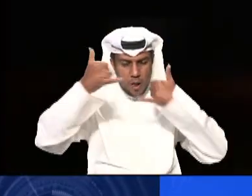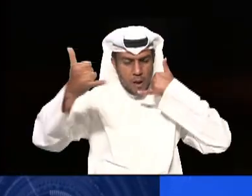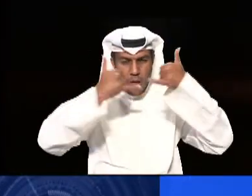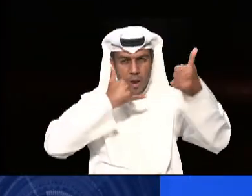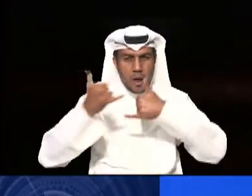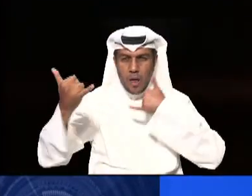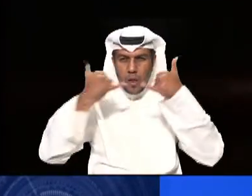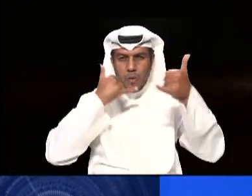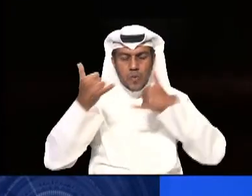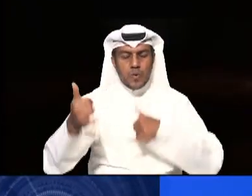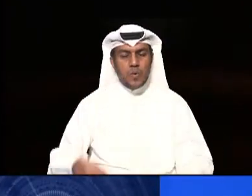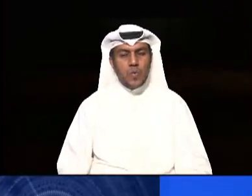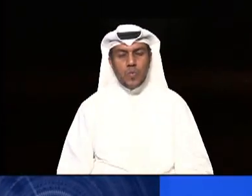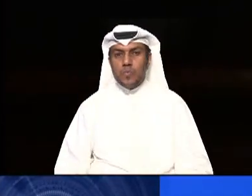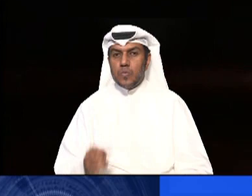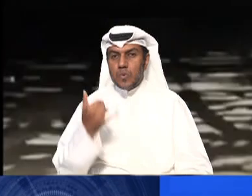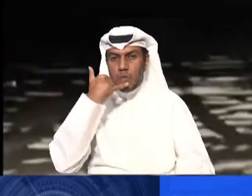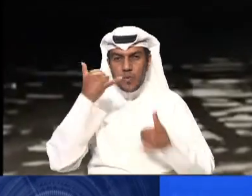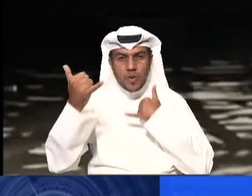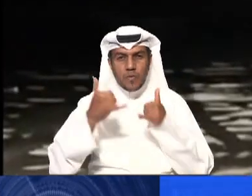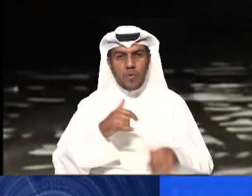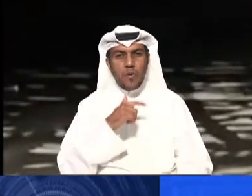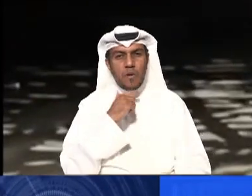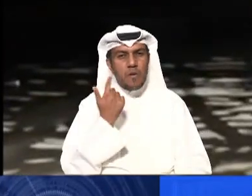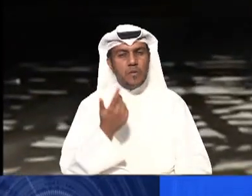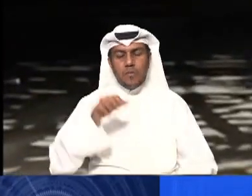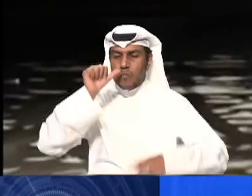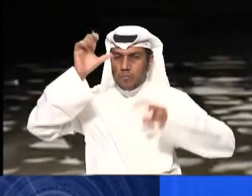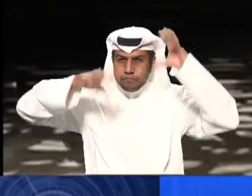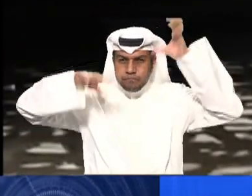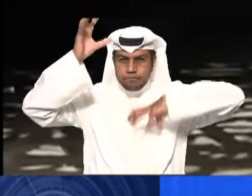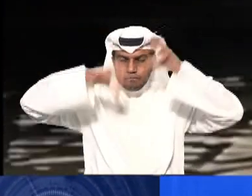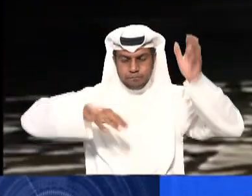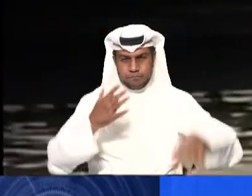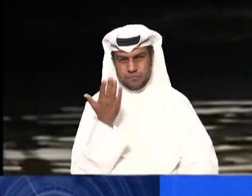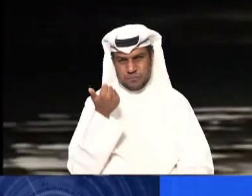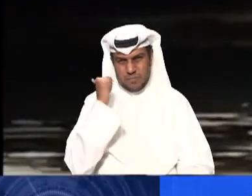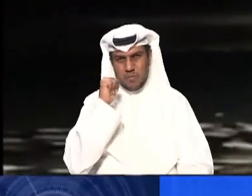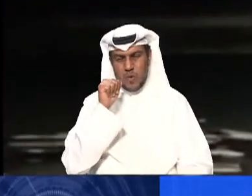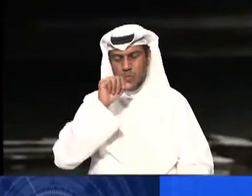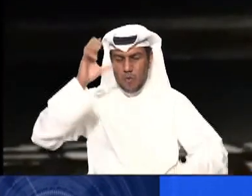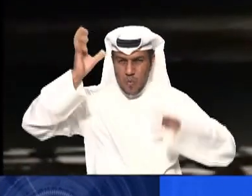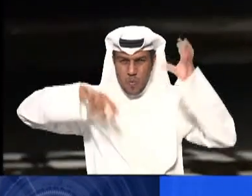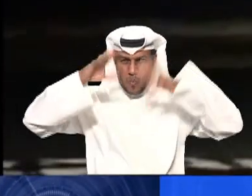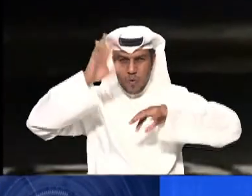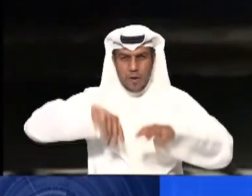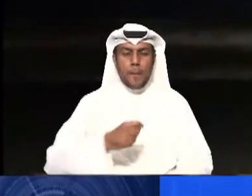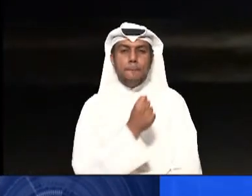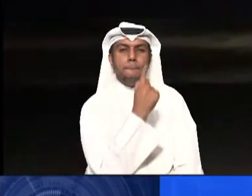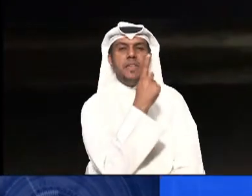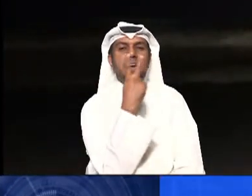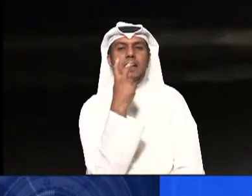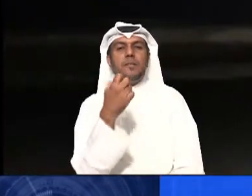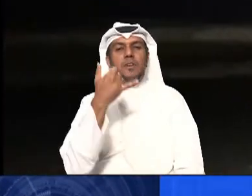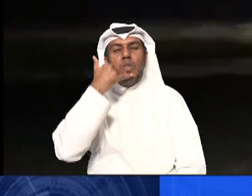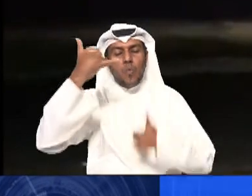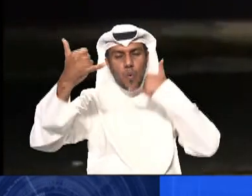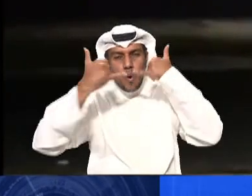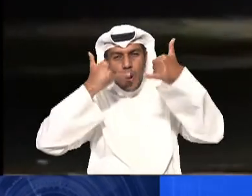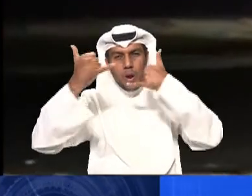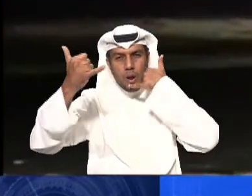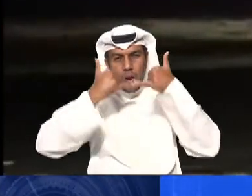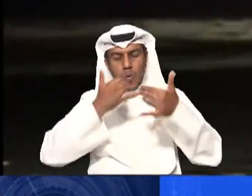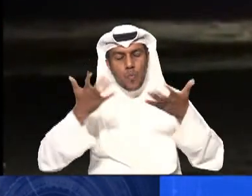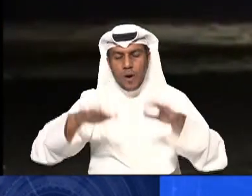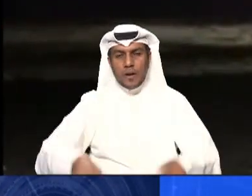عمليات قوة الإطفاء العام المتعلقة فقط بفترة هطول الأمطار تجاوزت 170 بلاغا، تضمنت